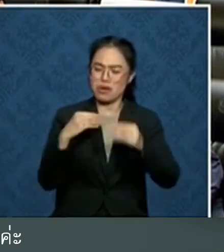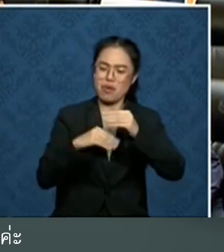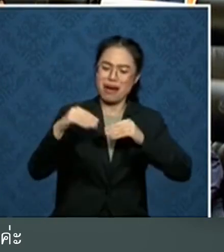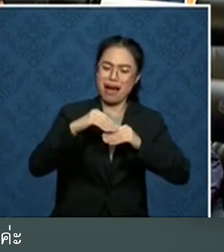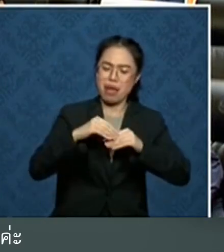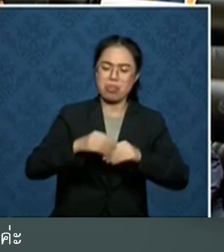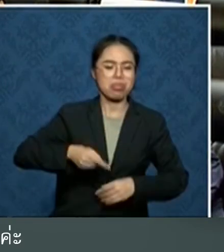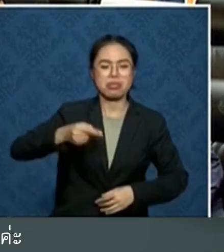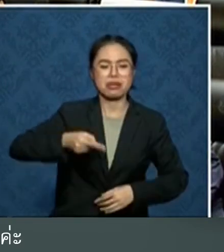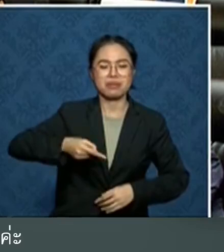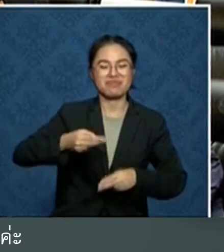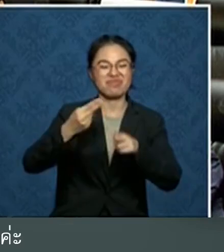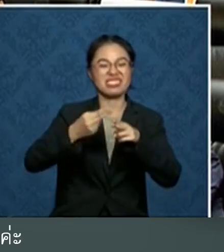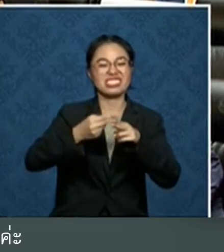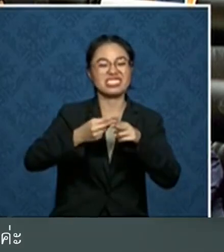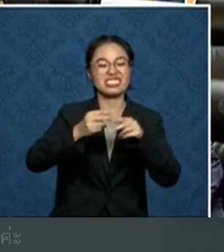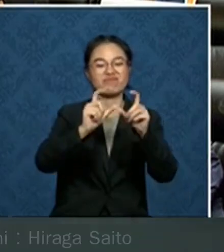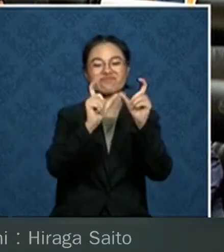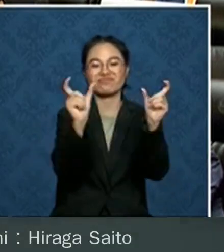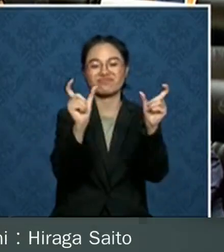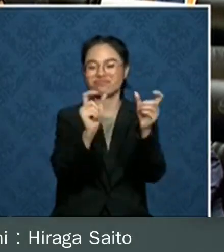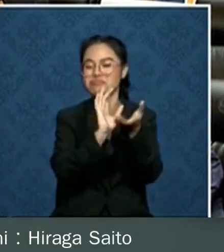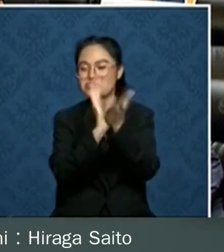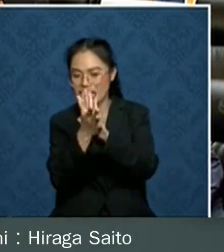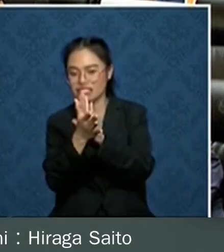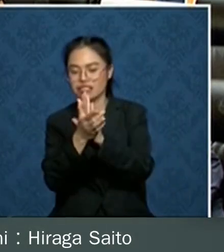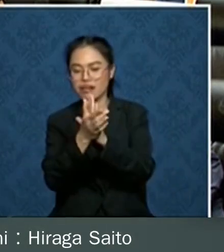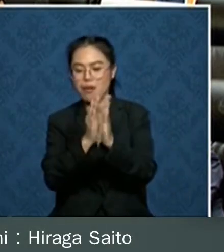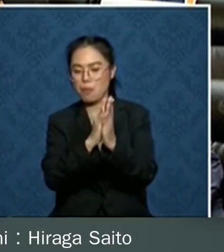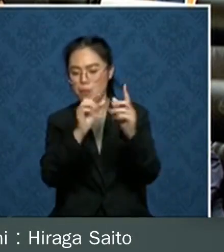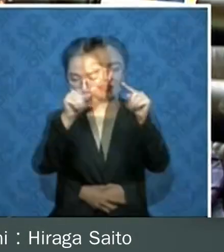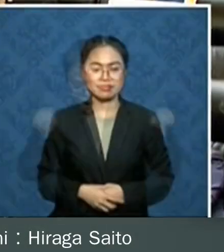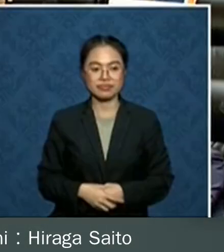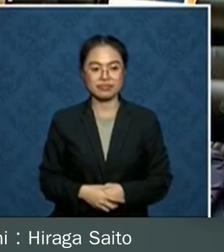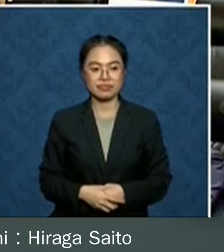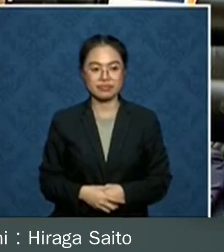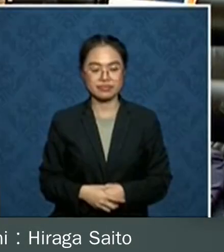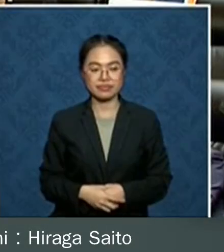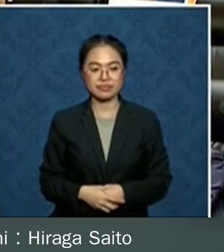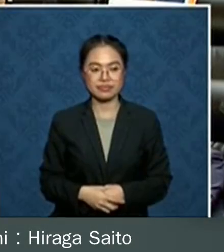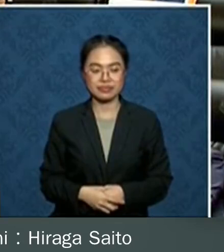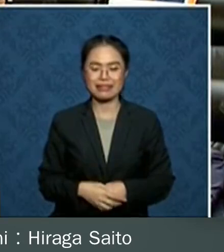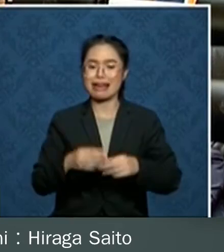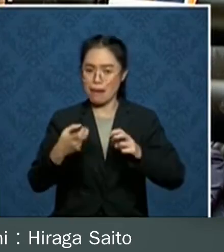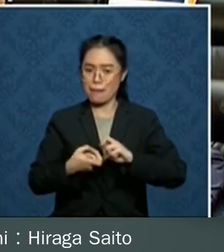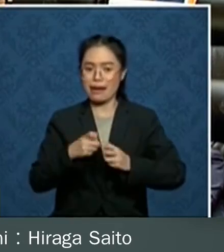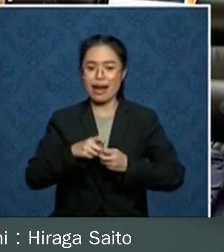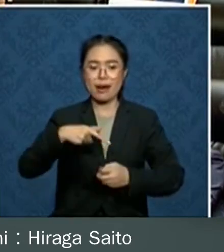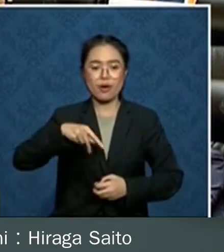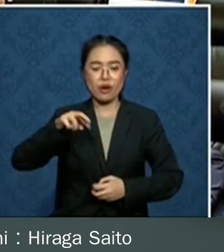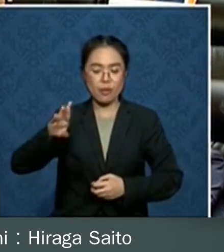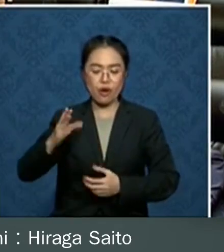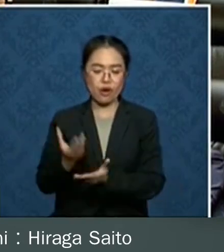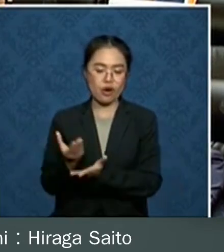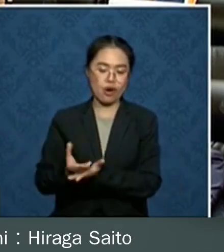ๆแต่เอามาเปลี่ยนชื่อเปลี่ยนปกแบบมั่วๆก็มีปัญหาของพรบงบ